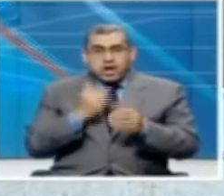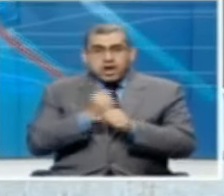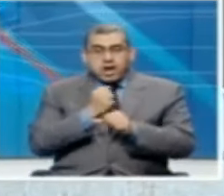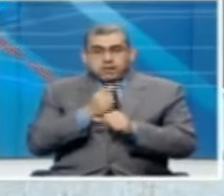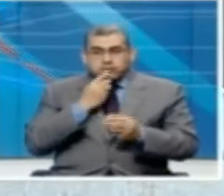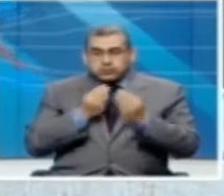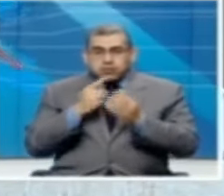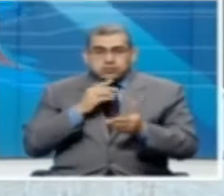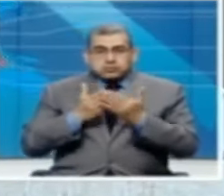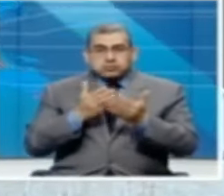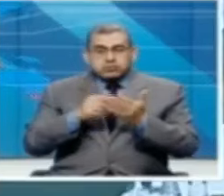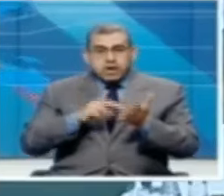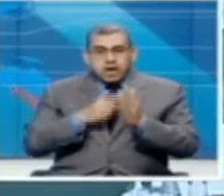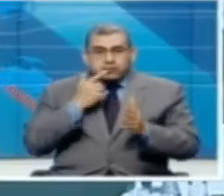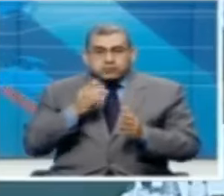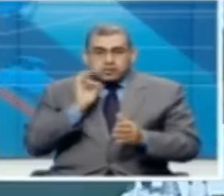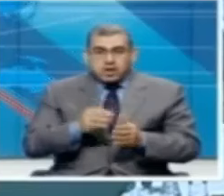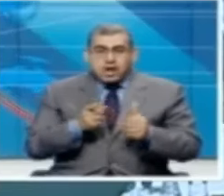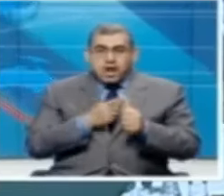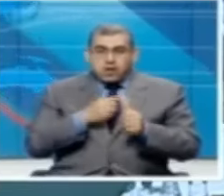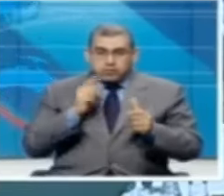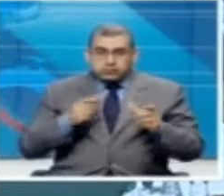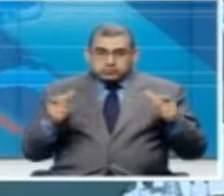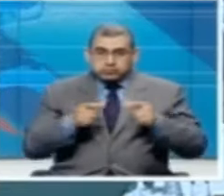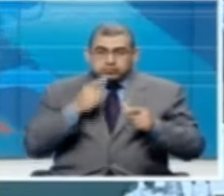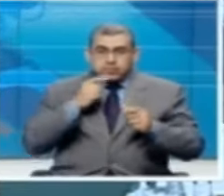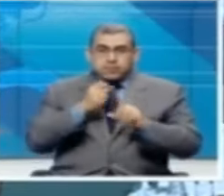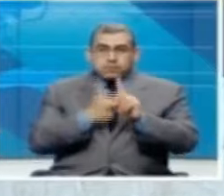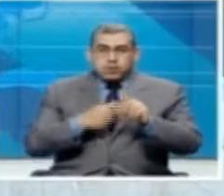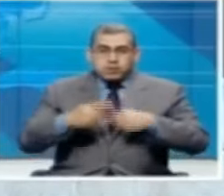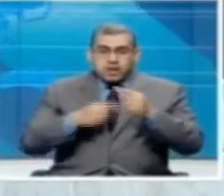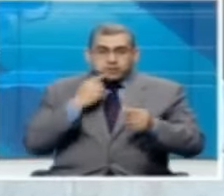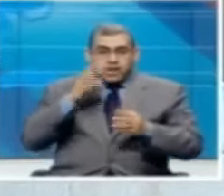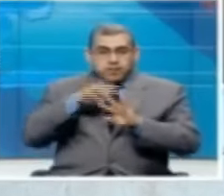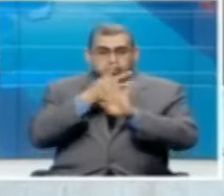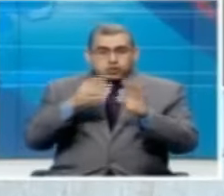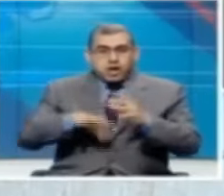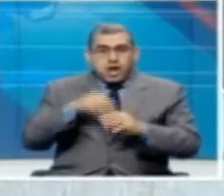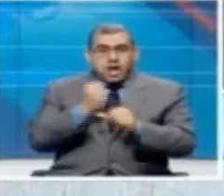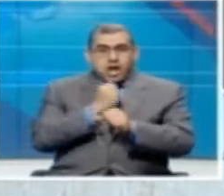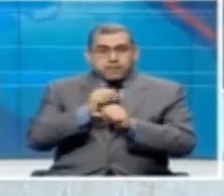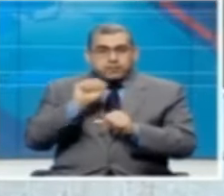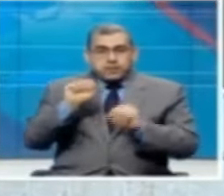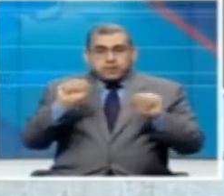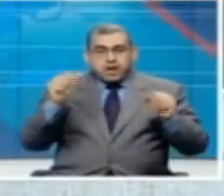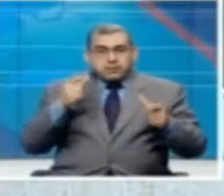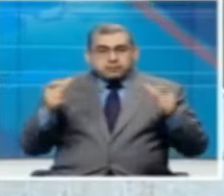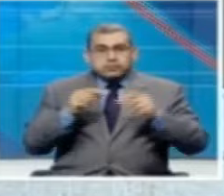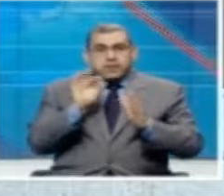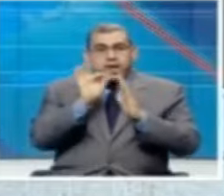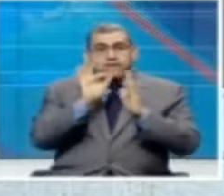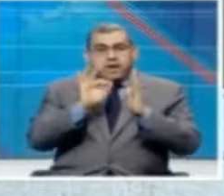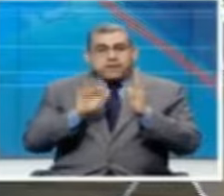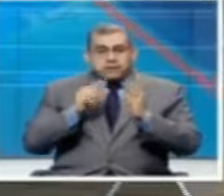أي حسيب أو رقيب. من المقرر أن يرفع المندوبون الدائمون مشروع جدول الأعمال ومشاريع القرارات الخاصة بتلك البنود